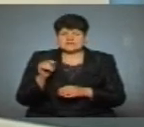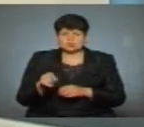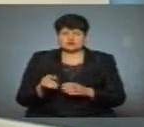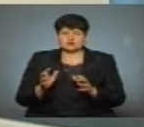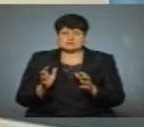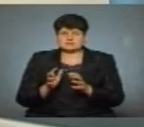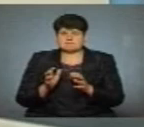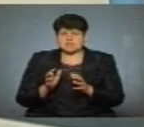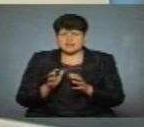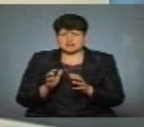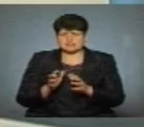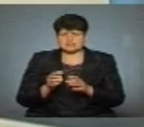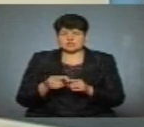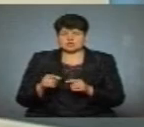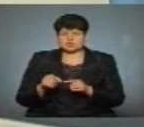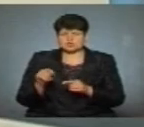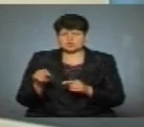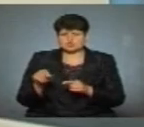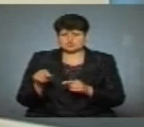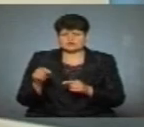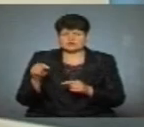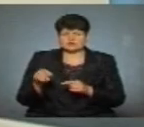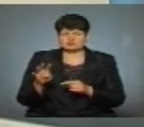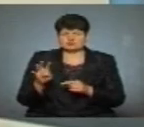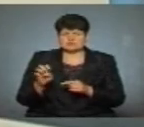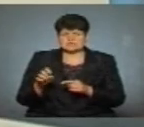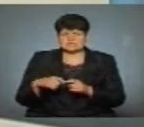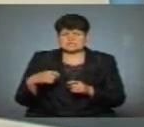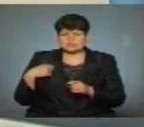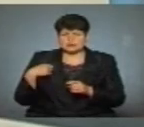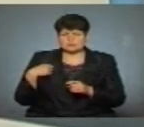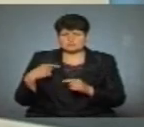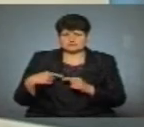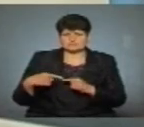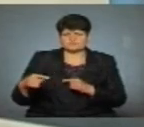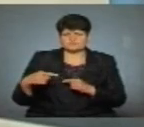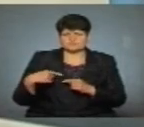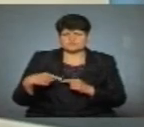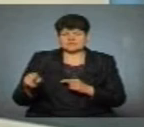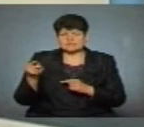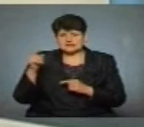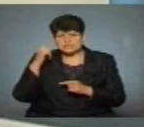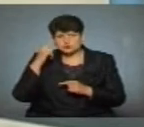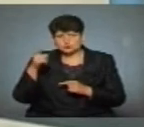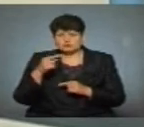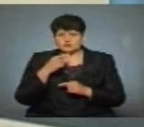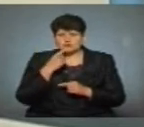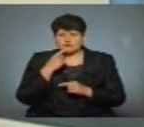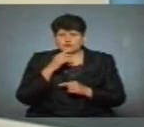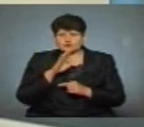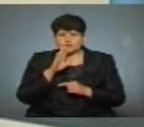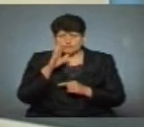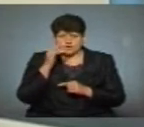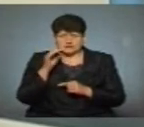зберегти оцю таку в 1400 кілометрів подушку від, на її думку, кровного ворога